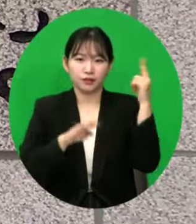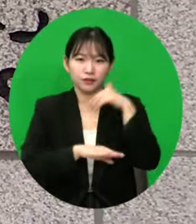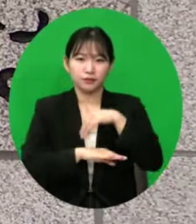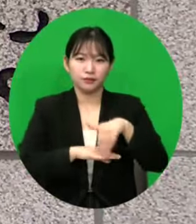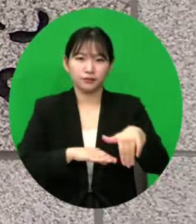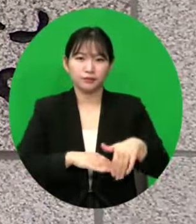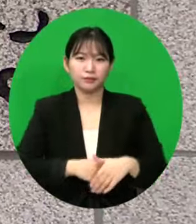열립니다